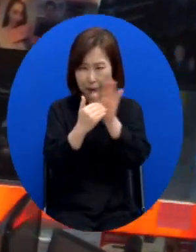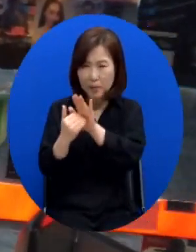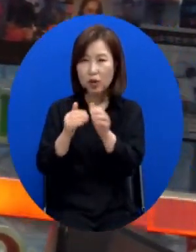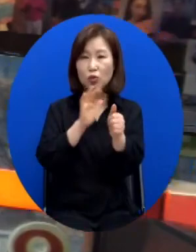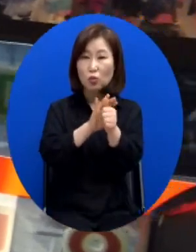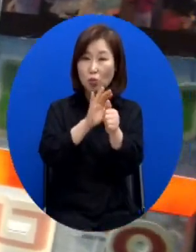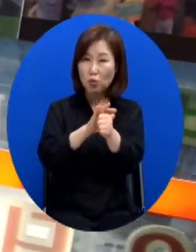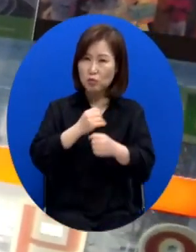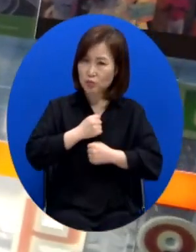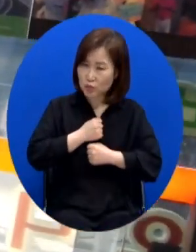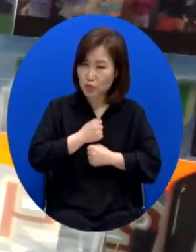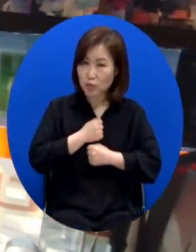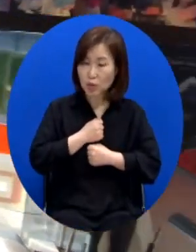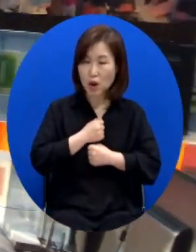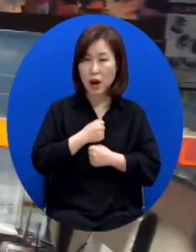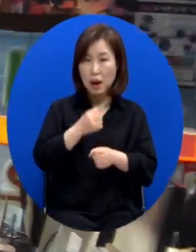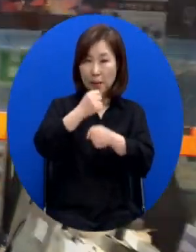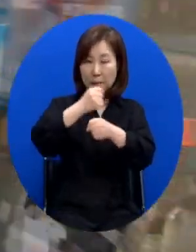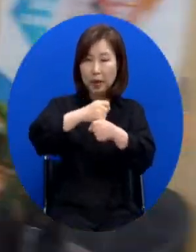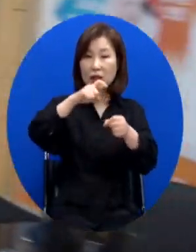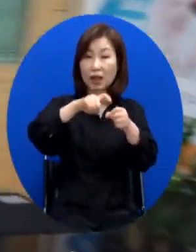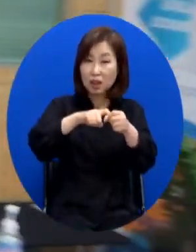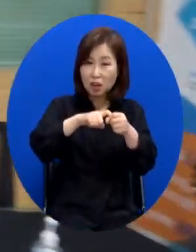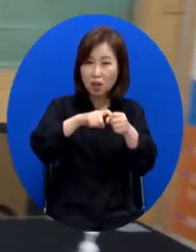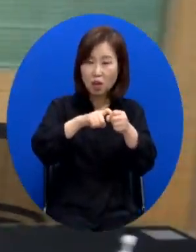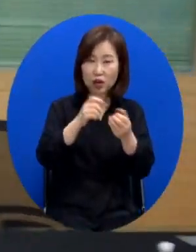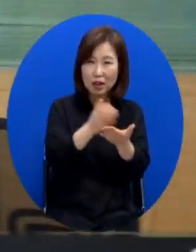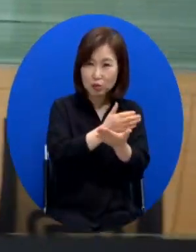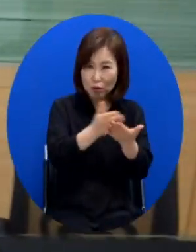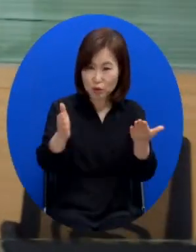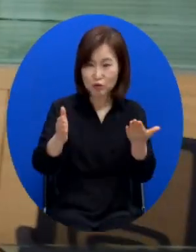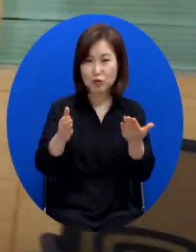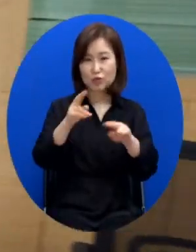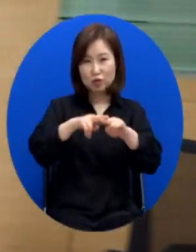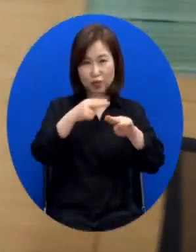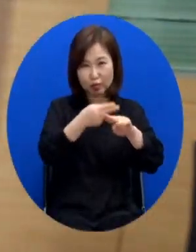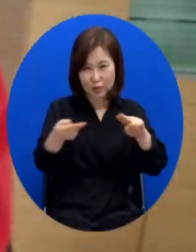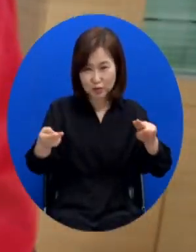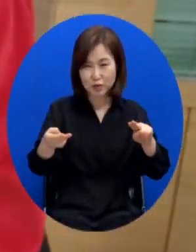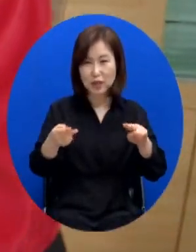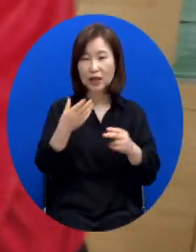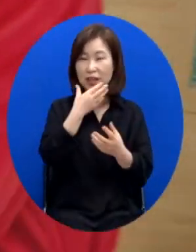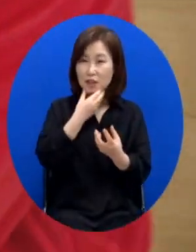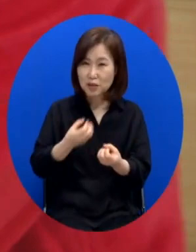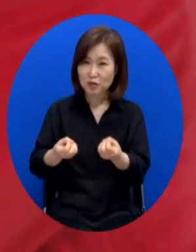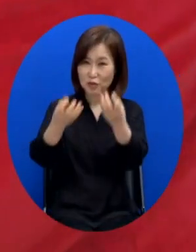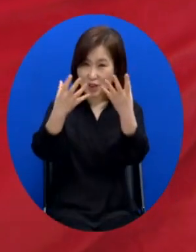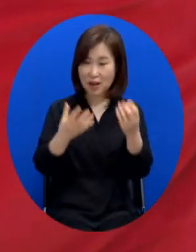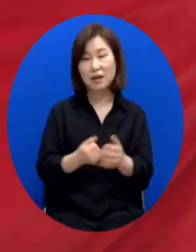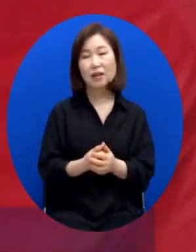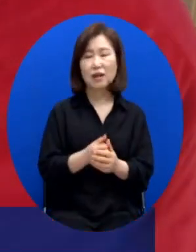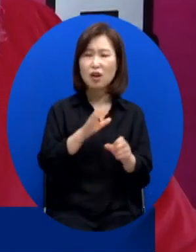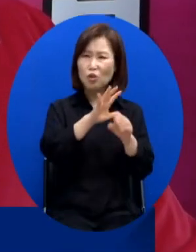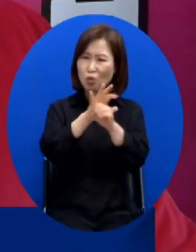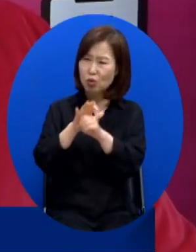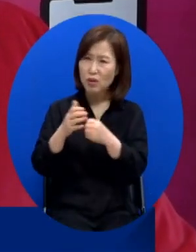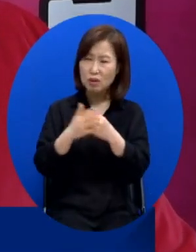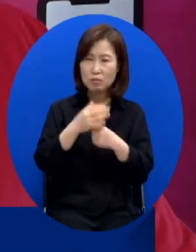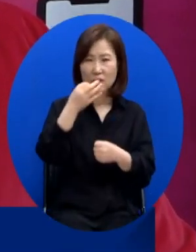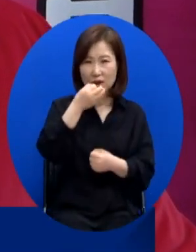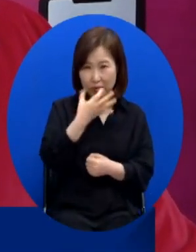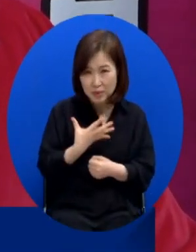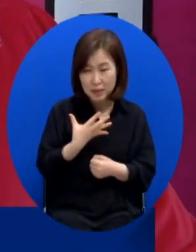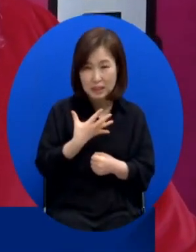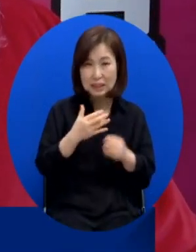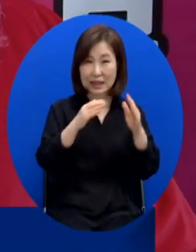준수하며 손수 만든 떡케이크와 선물 등으로 성탄의 기쁨을 알렸습니다. 코로나19로 이제 힘들어하시는 지역